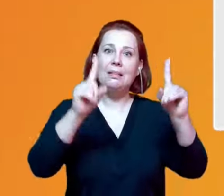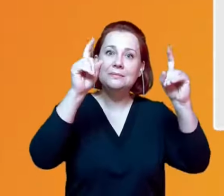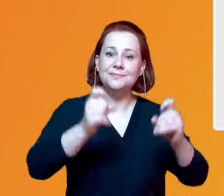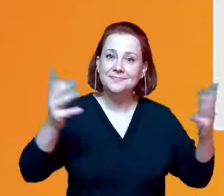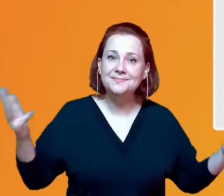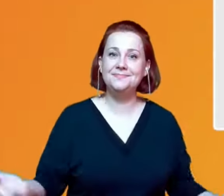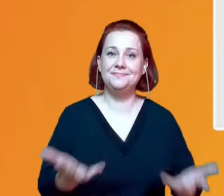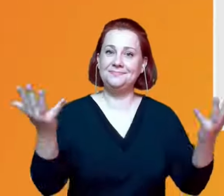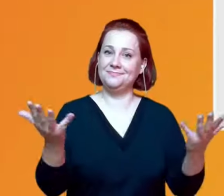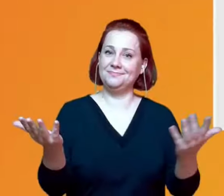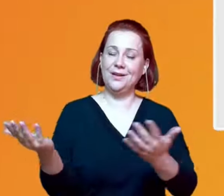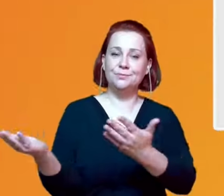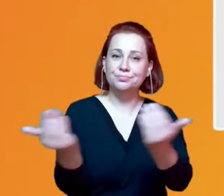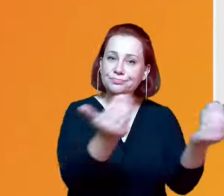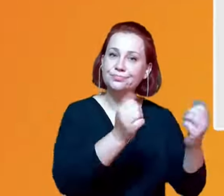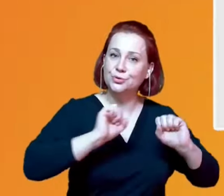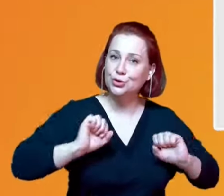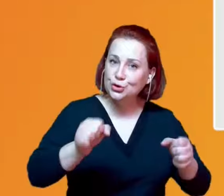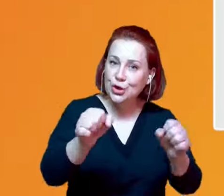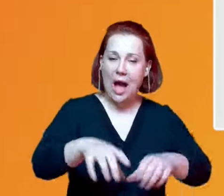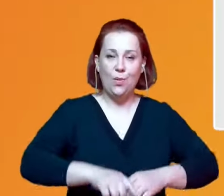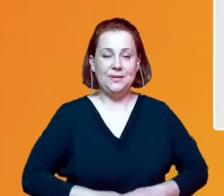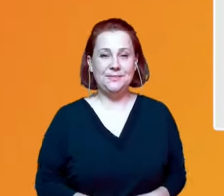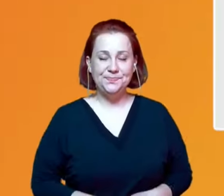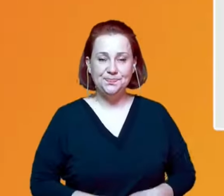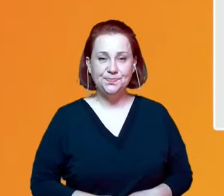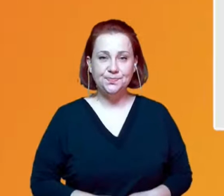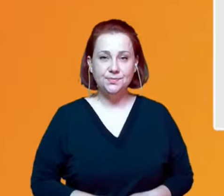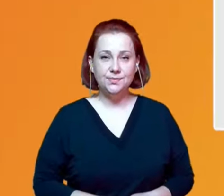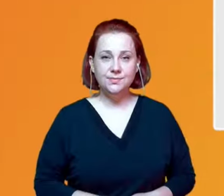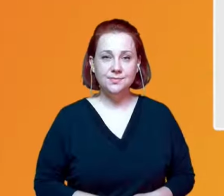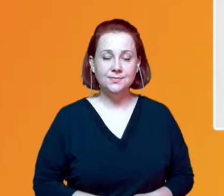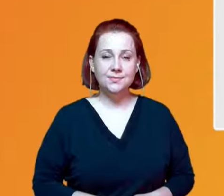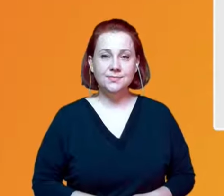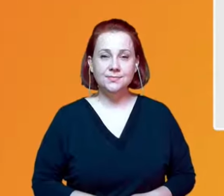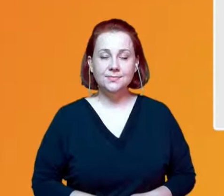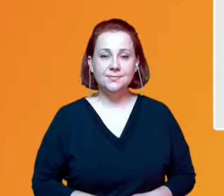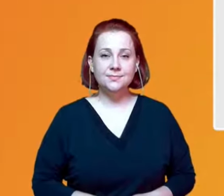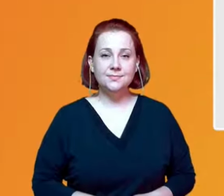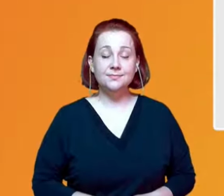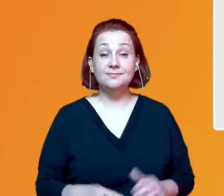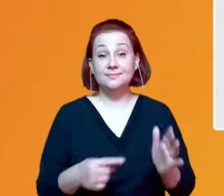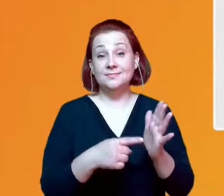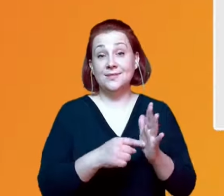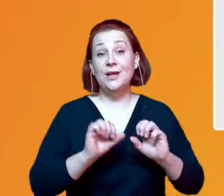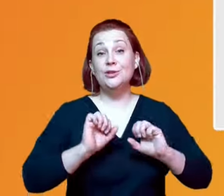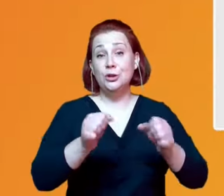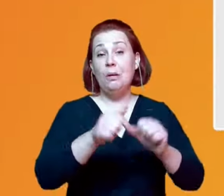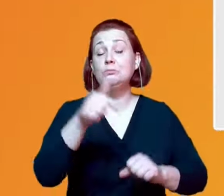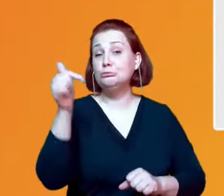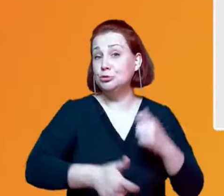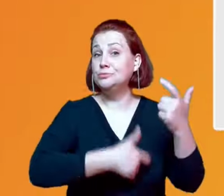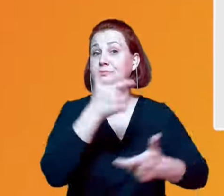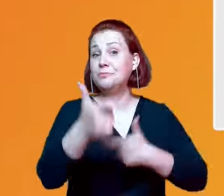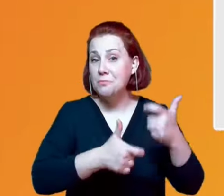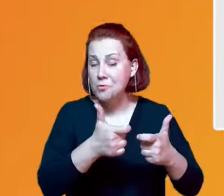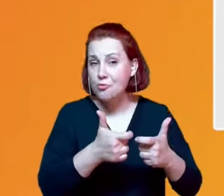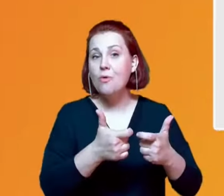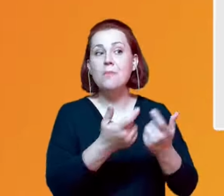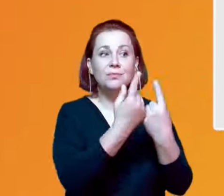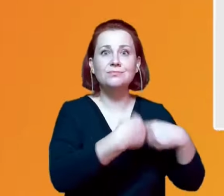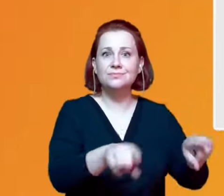do działań, impulsem zachęcającym do działań, które będą konieczne do realizacji w takich dziedzinach